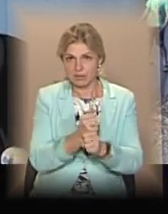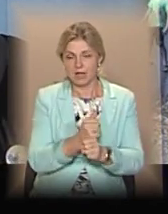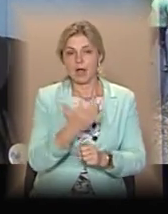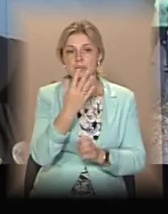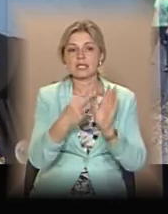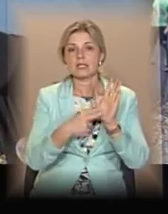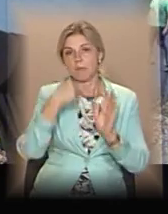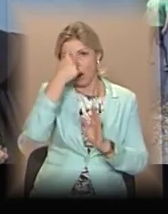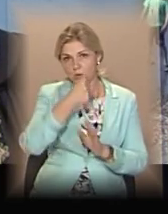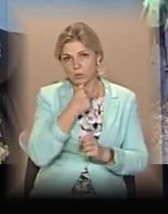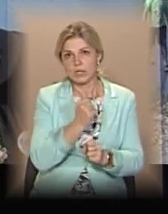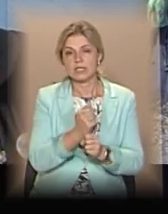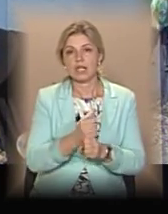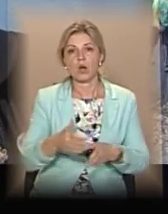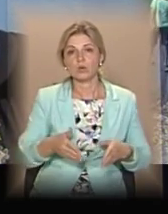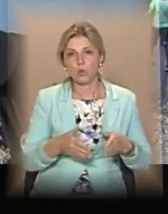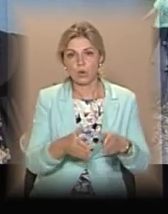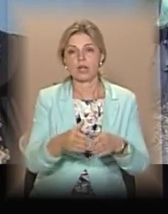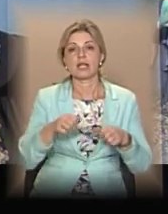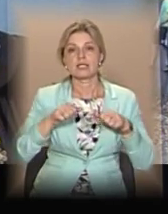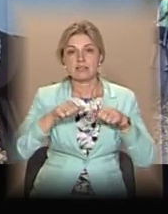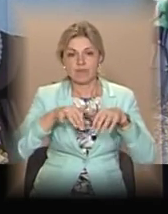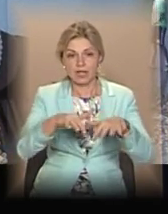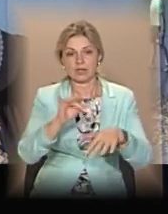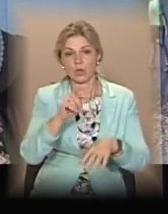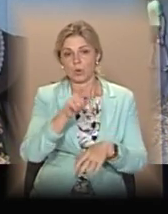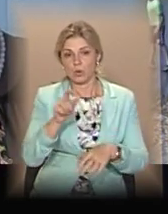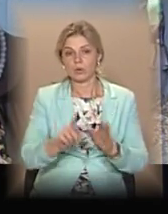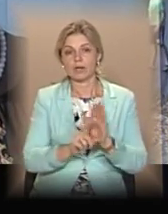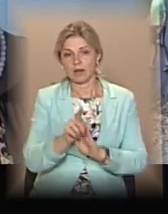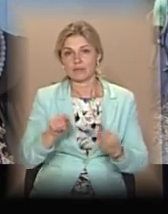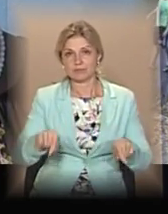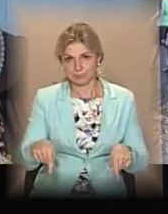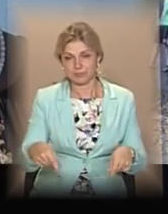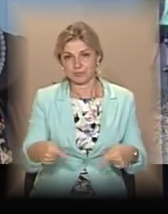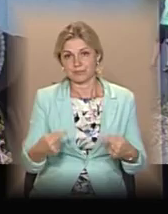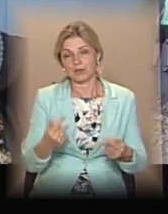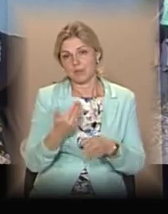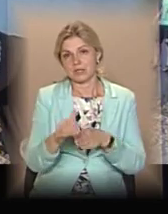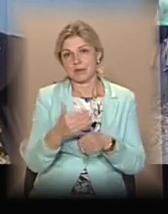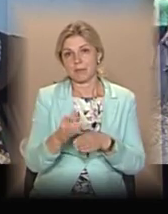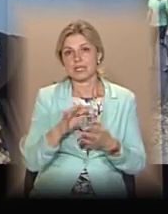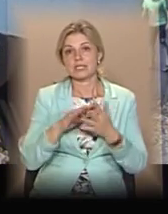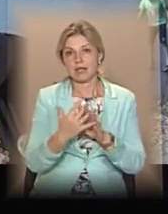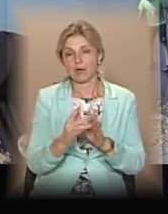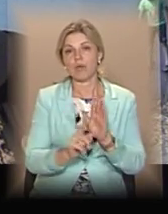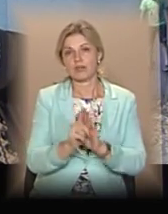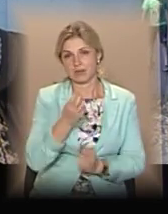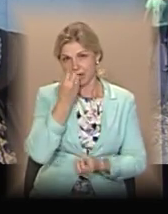зроблені дороги, проведено світло, люди стали підійматися трошки і село стало